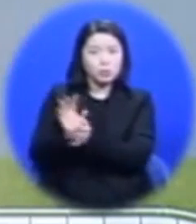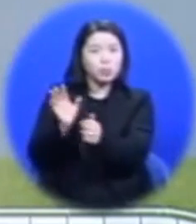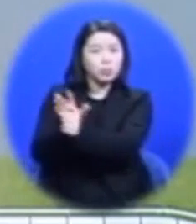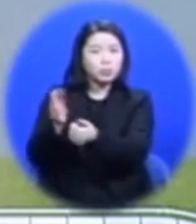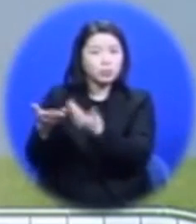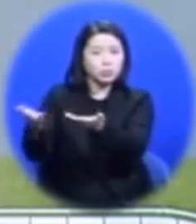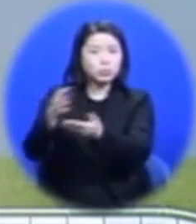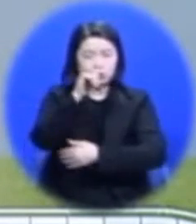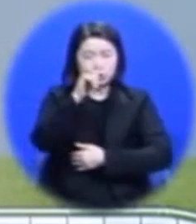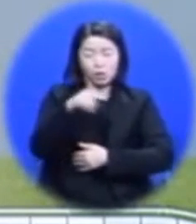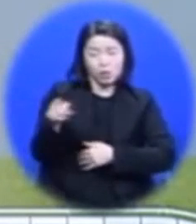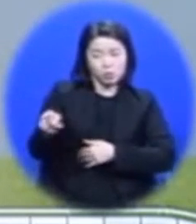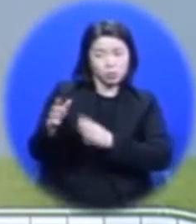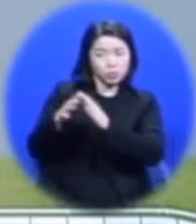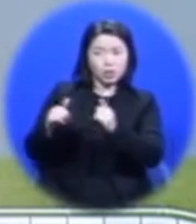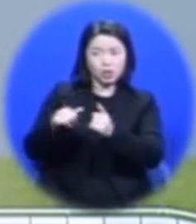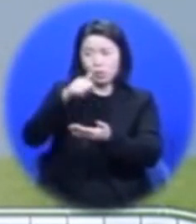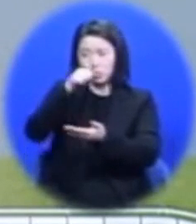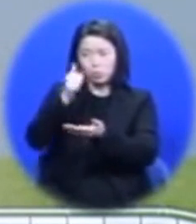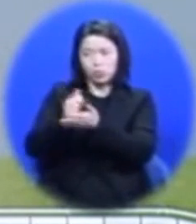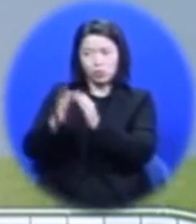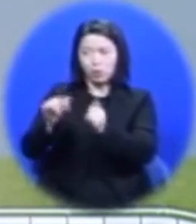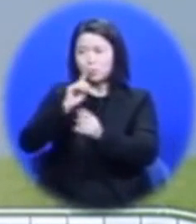절대로 이 사람들 죄인이라고 말하지 말자.